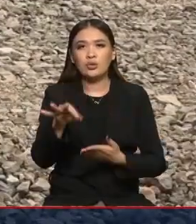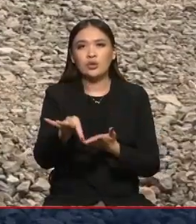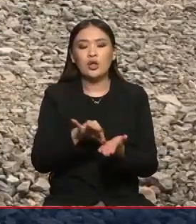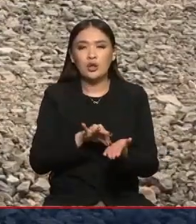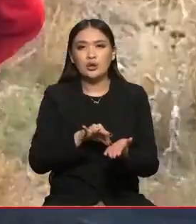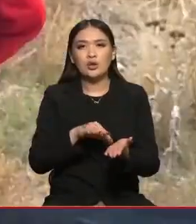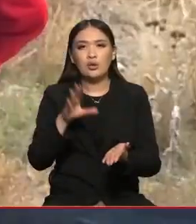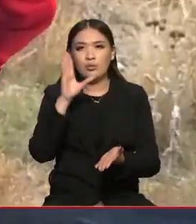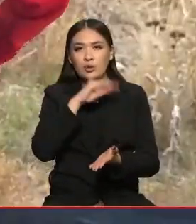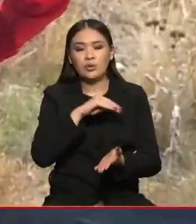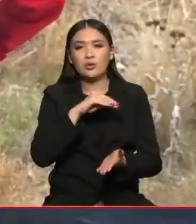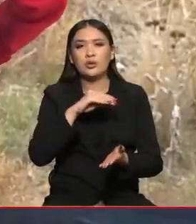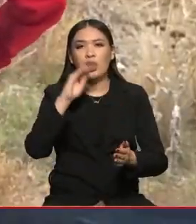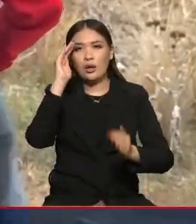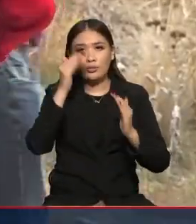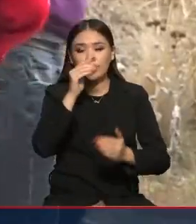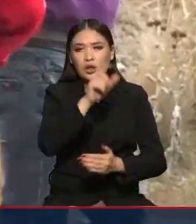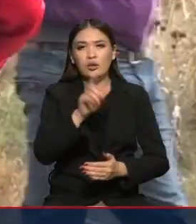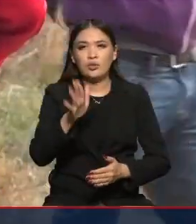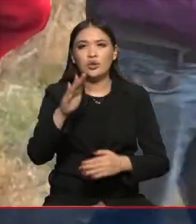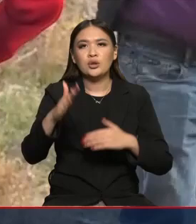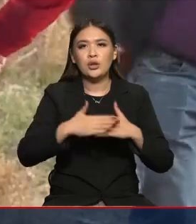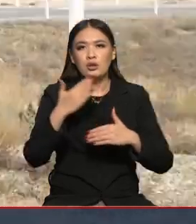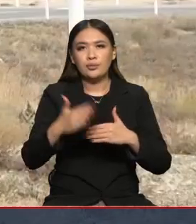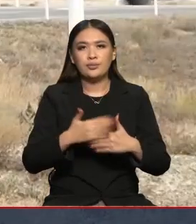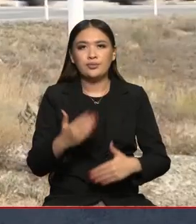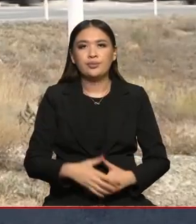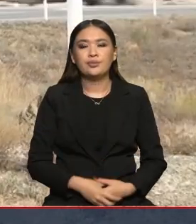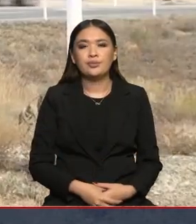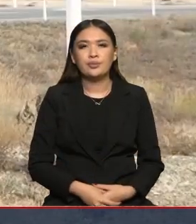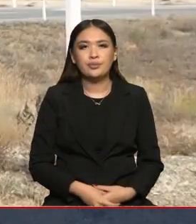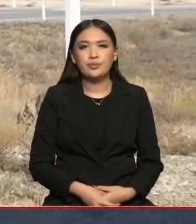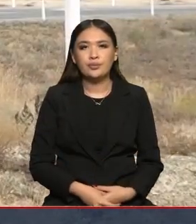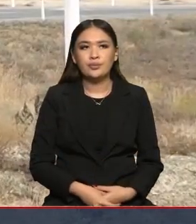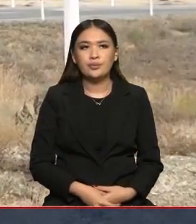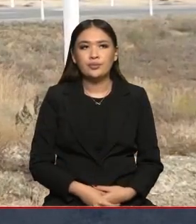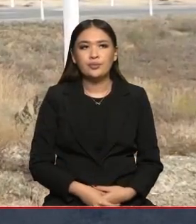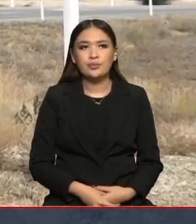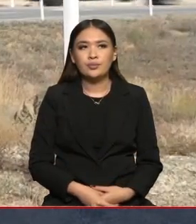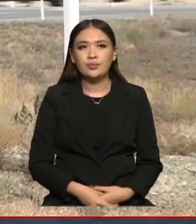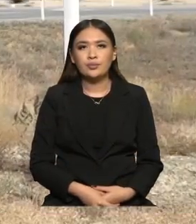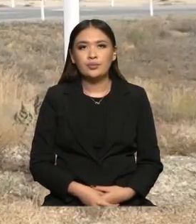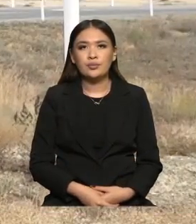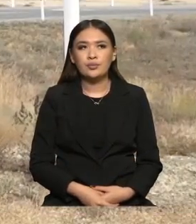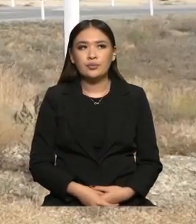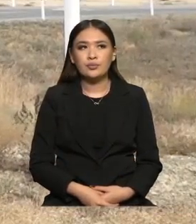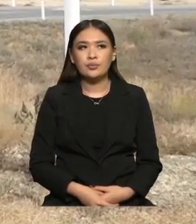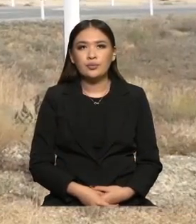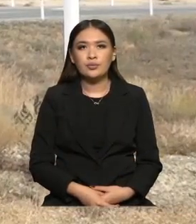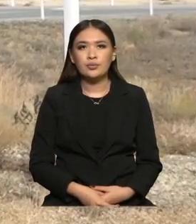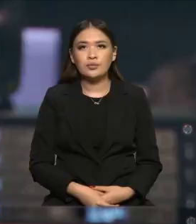міндетіне салғырт қараған мердігерлерді қатаң жауапкершілікке тартпақ. Динара Ерболқызы, Жібек жолы, Абай облысы.